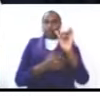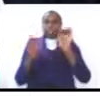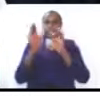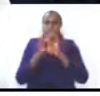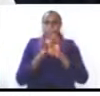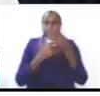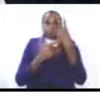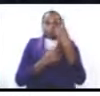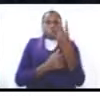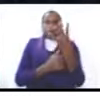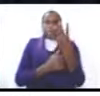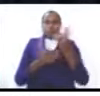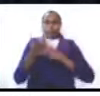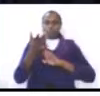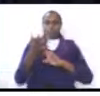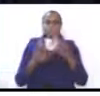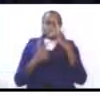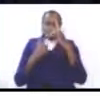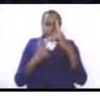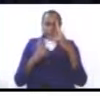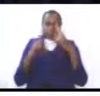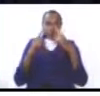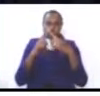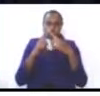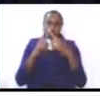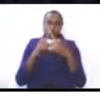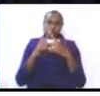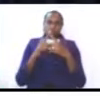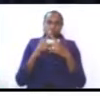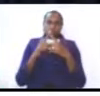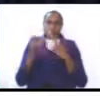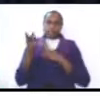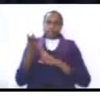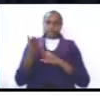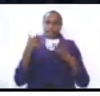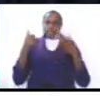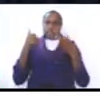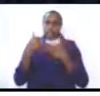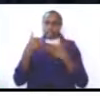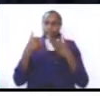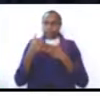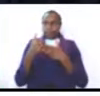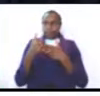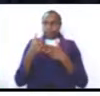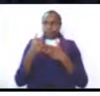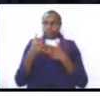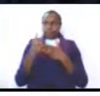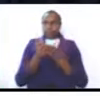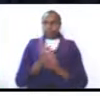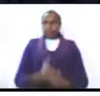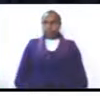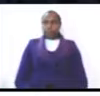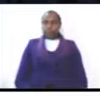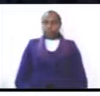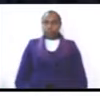4 kuanzia mstari wa kwanza hadi mstari wa 8.